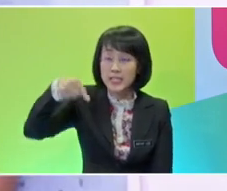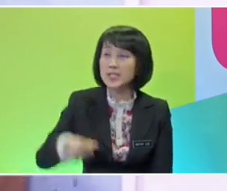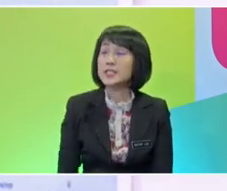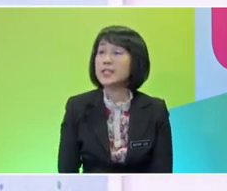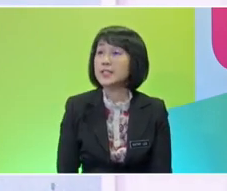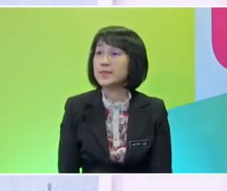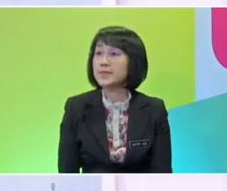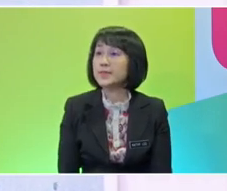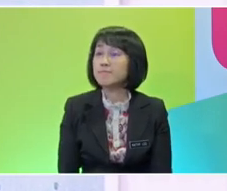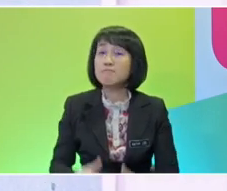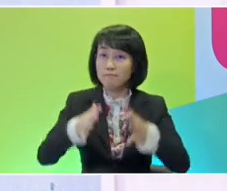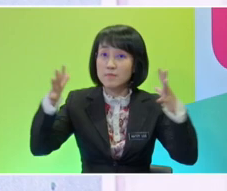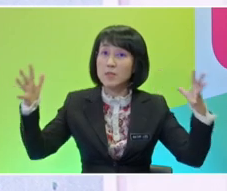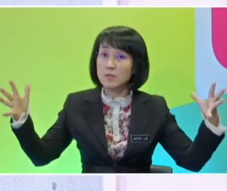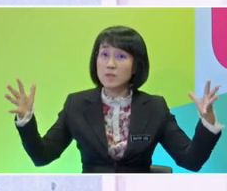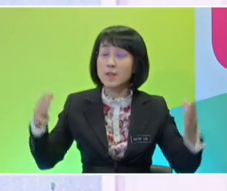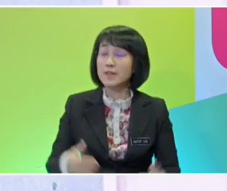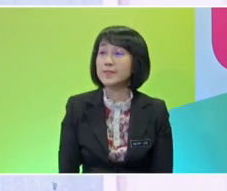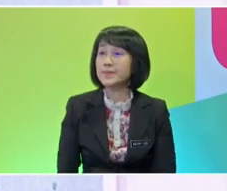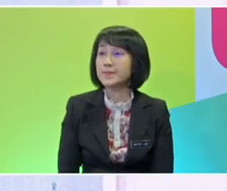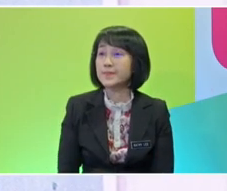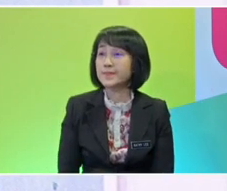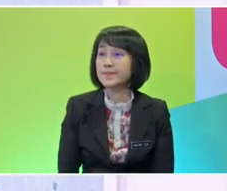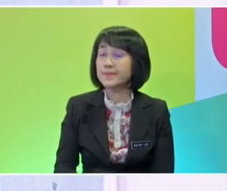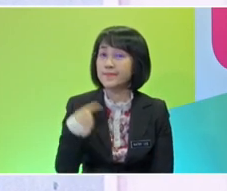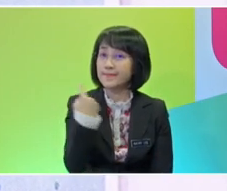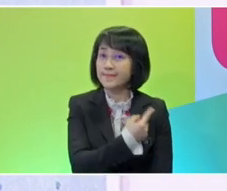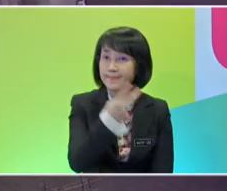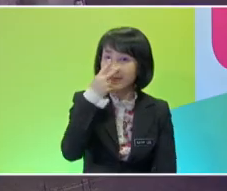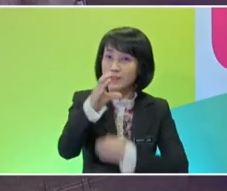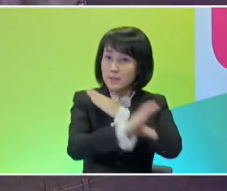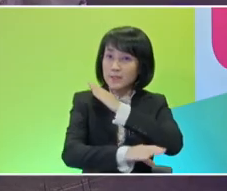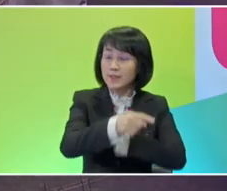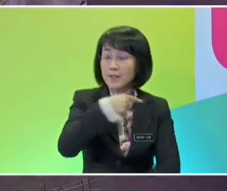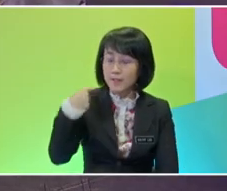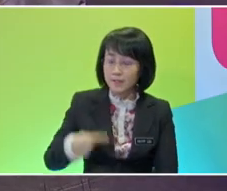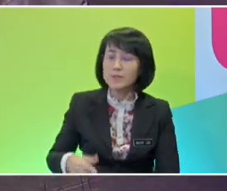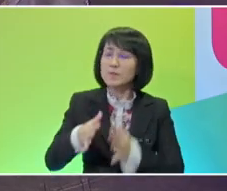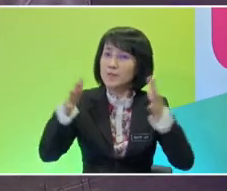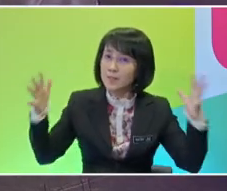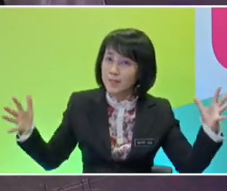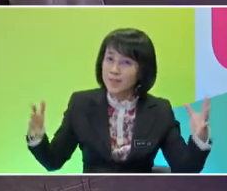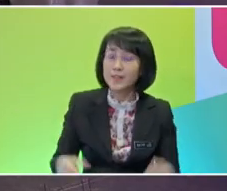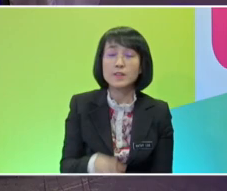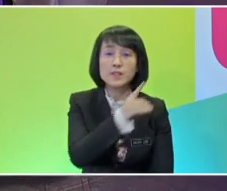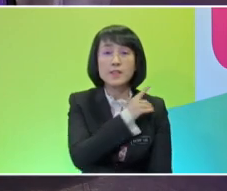besar juga ya besar Hello Kitty sudah besar